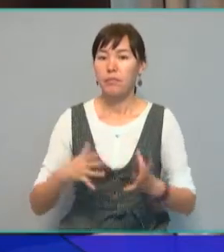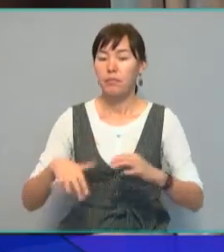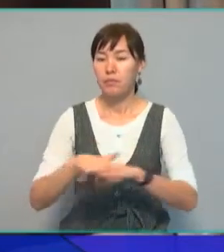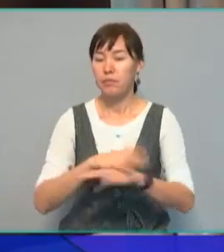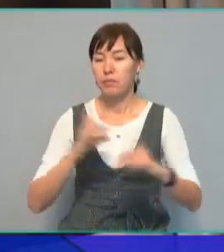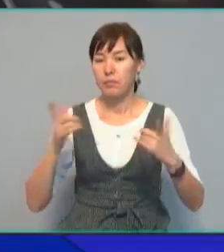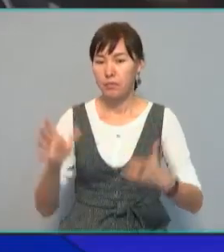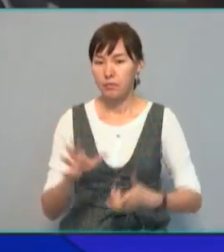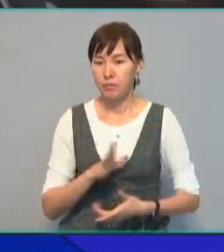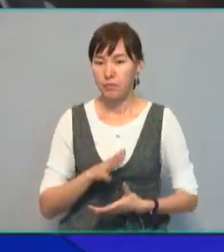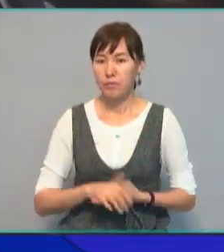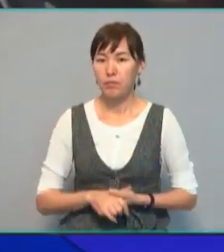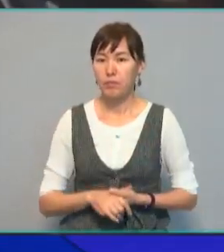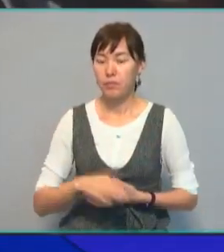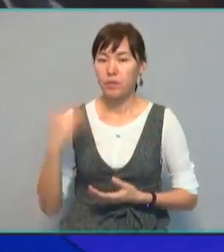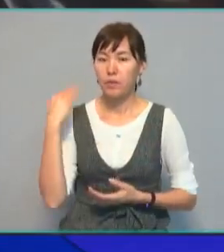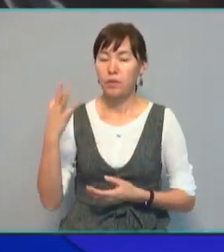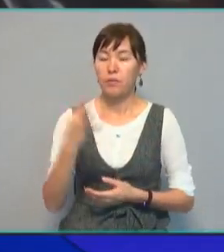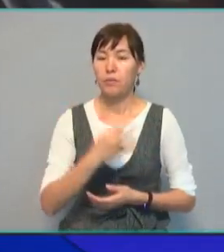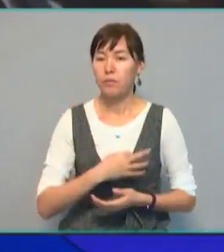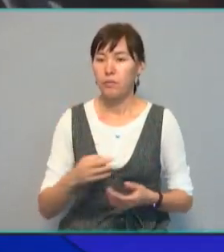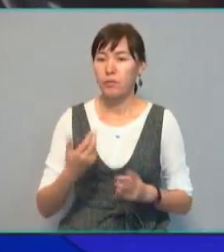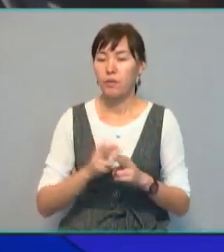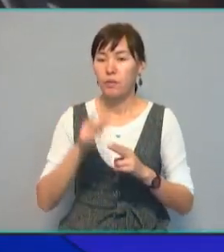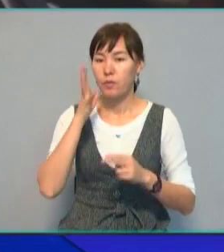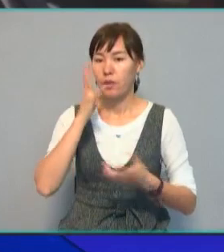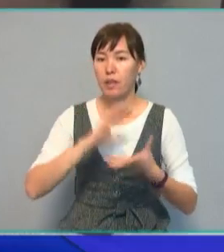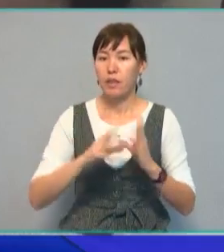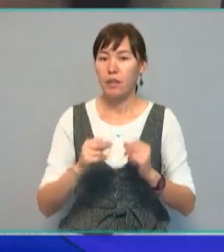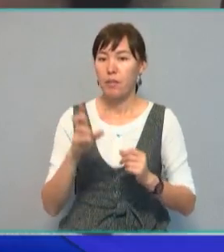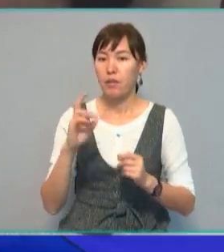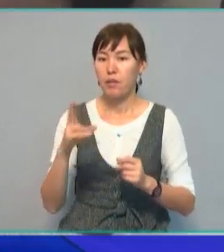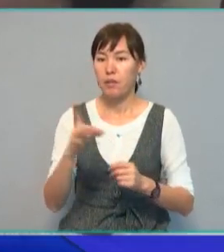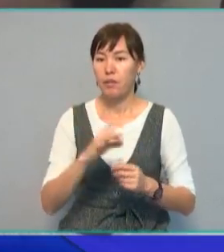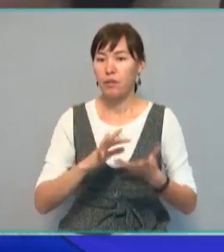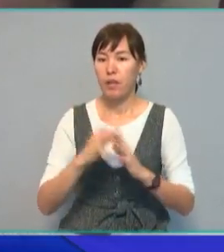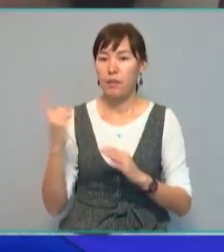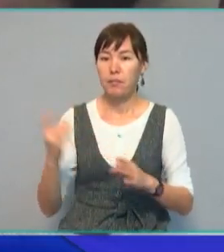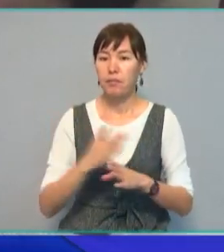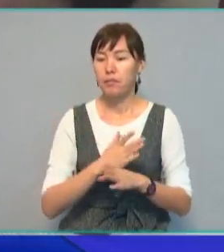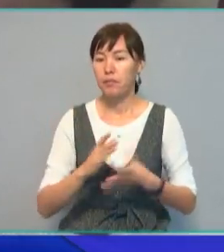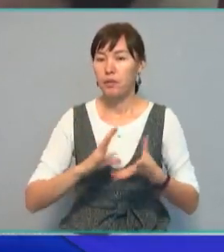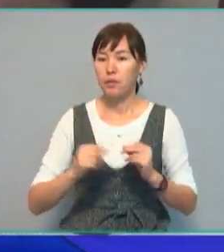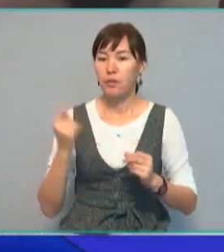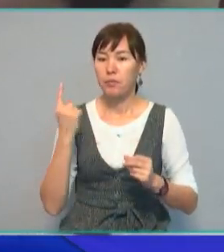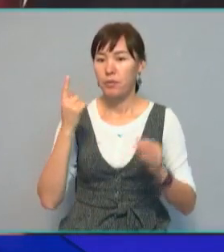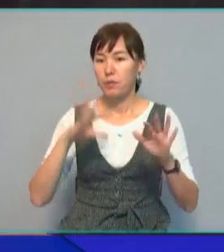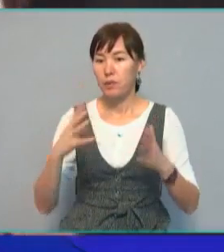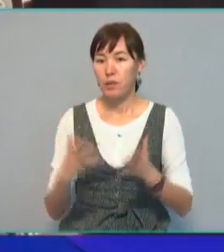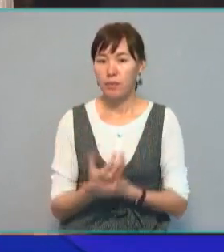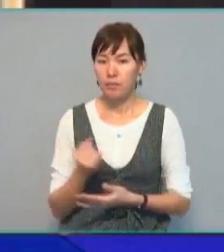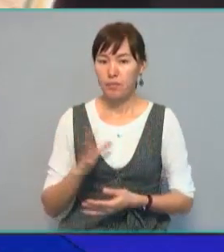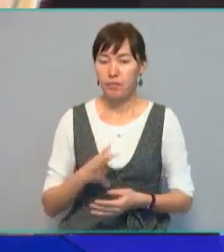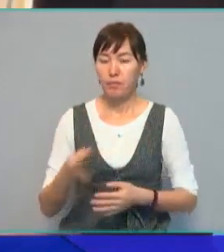әлем мойындады. Түркістан облысы бойынша биылғы жылдың қорытындысымен Бәйдібек ауданы ауыл шаруашылығы саласы бойынша бірінші орынға ие